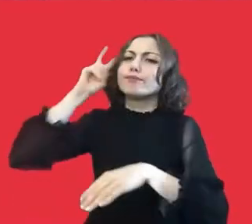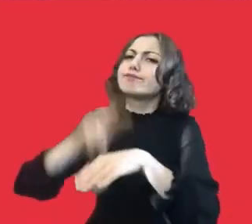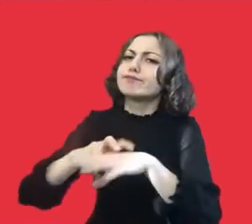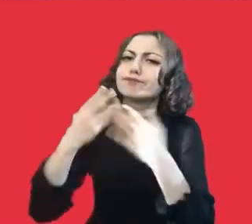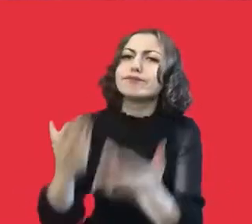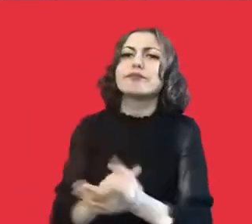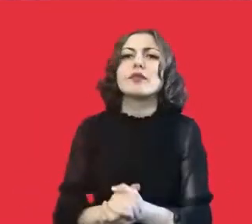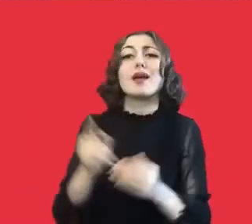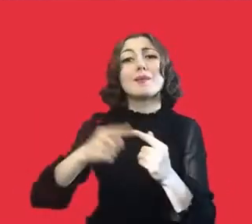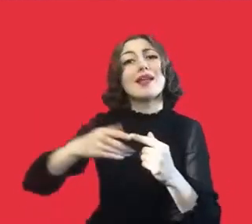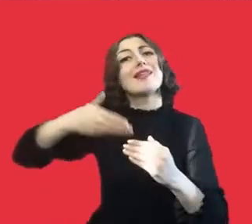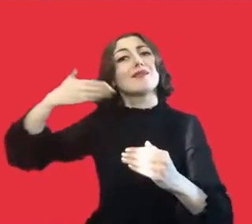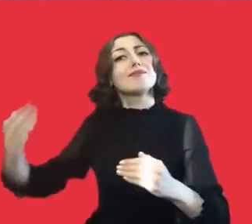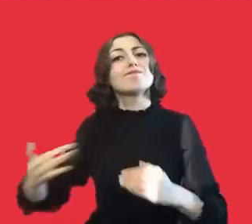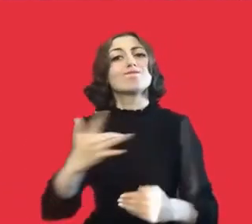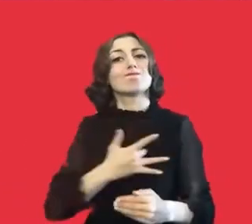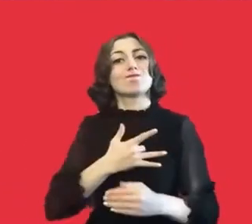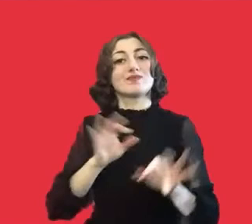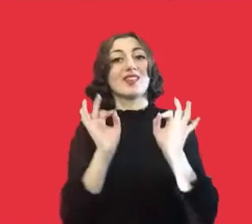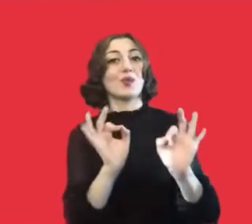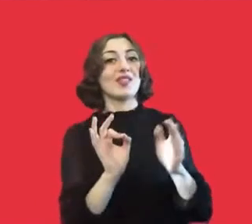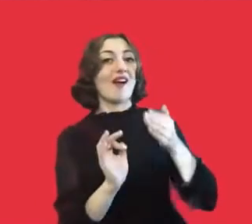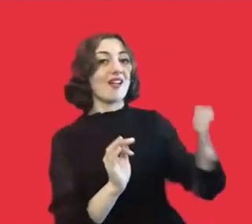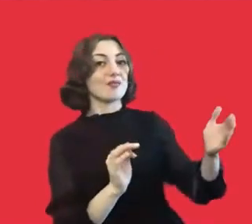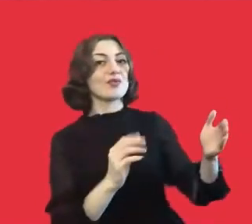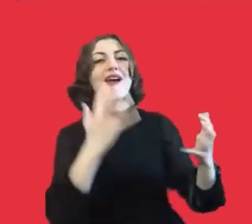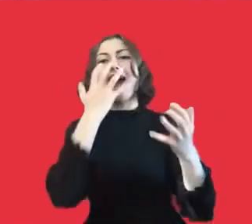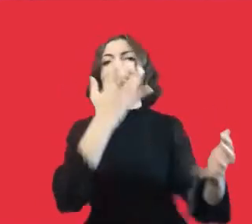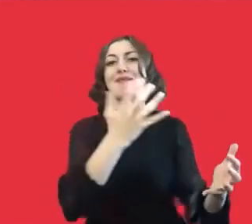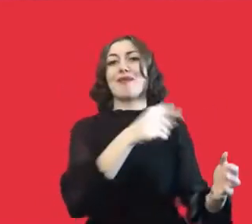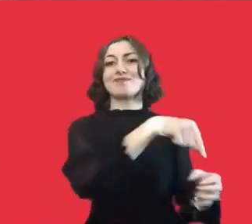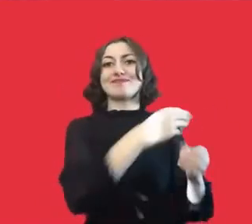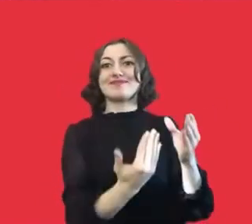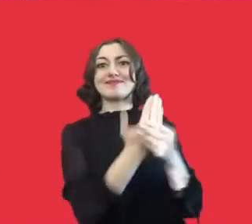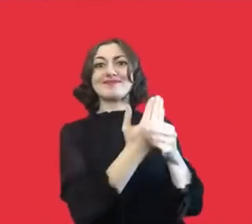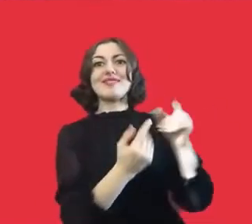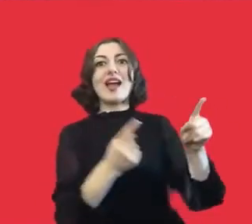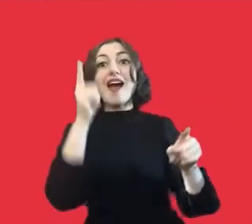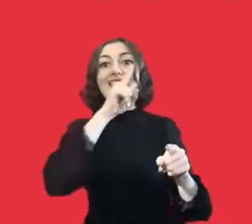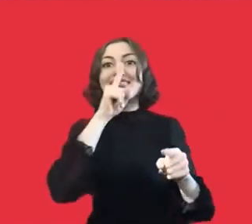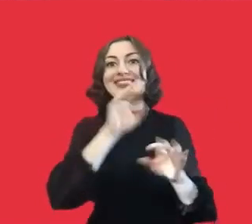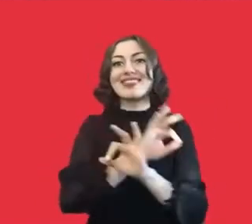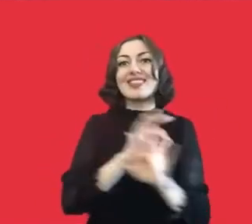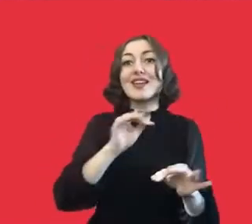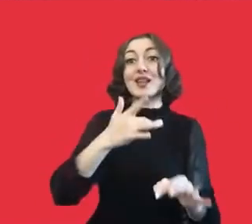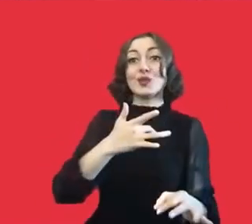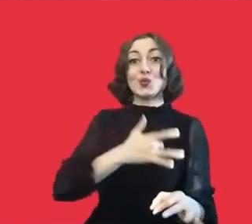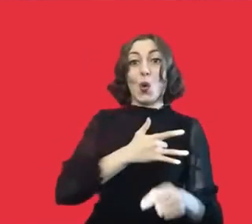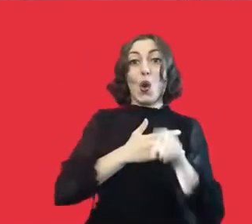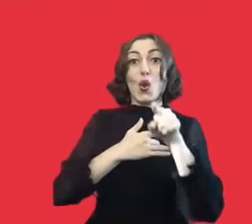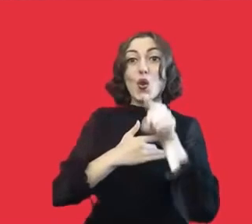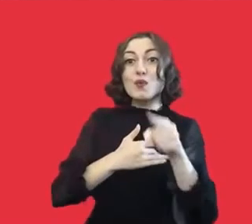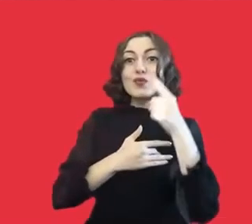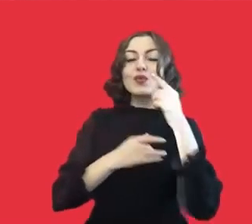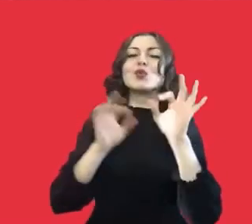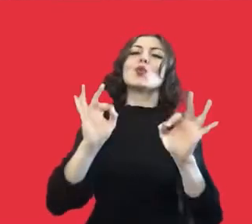da aslında Gönüller Günü, bir taraftan da onları anma günü. Dolayısıyla hem gönüllerimizin günü kutlu olsun,